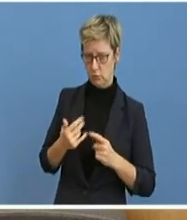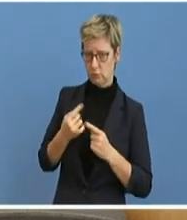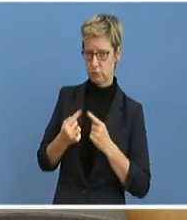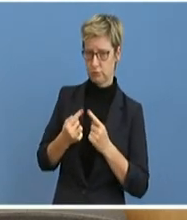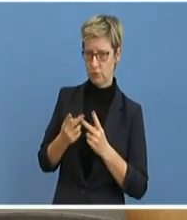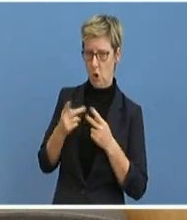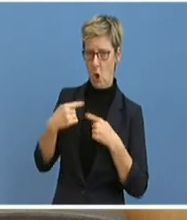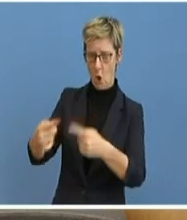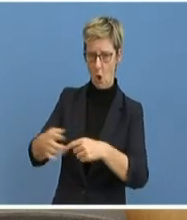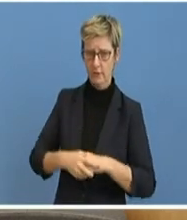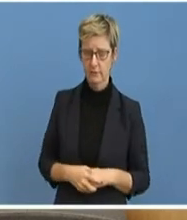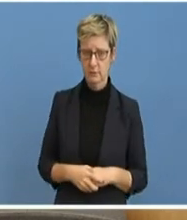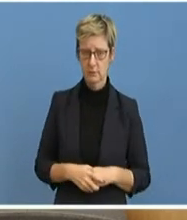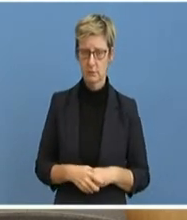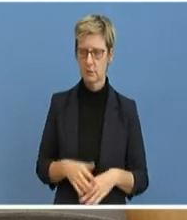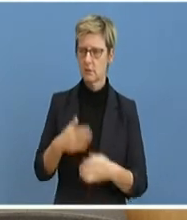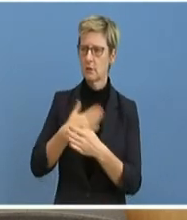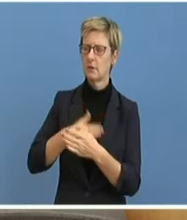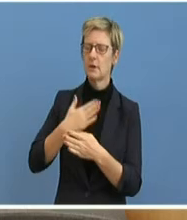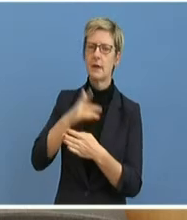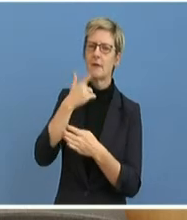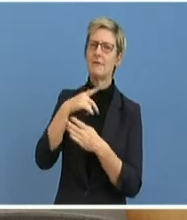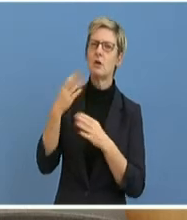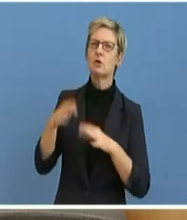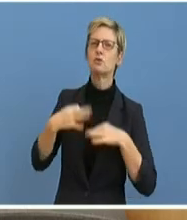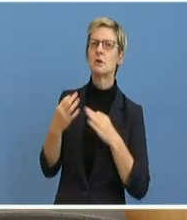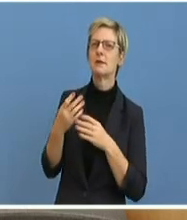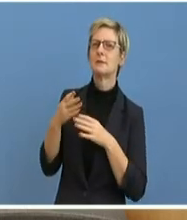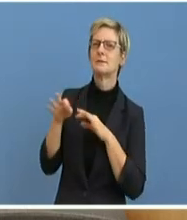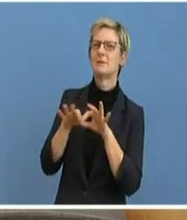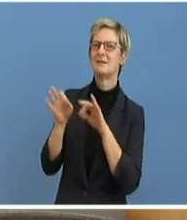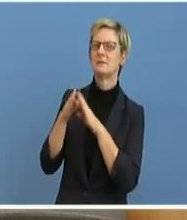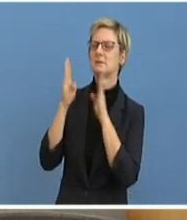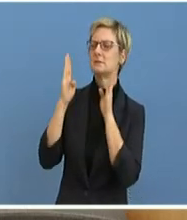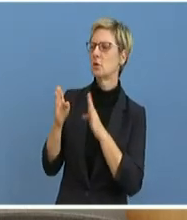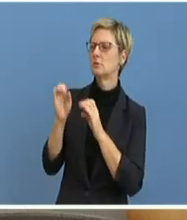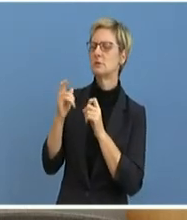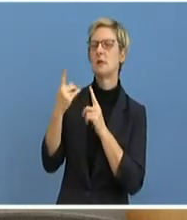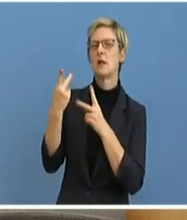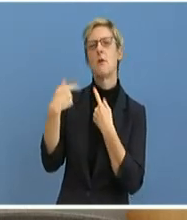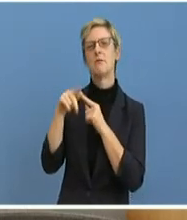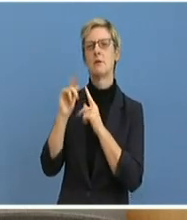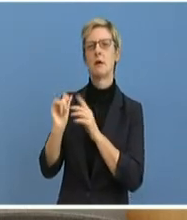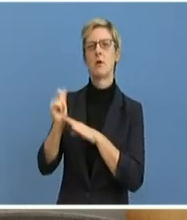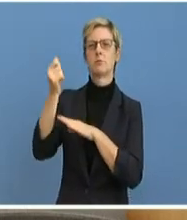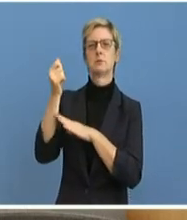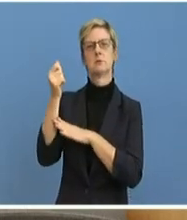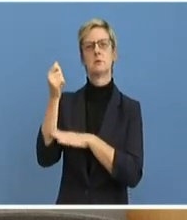Ich würde da tatsächlich den Kollegen vom Gesundheitsministerium, was die federführend sind für das